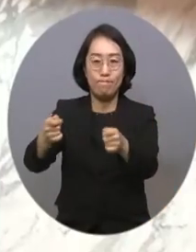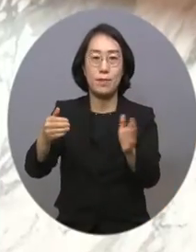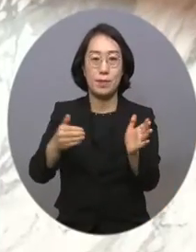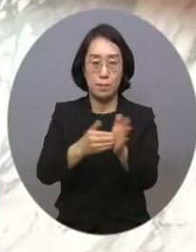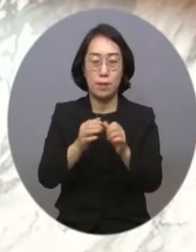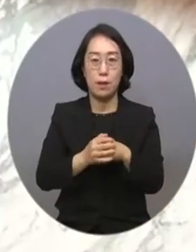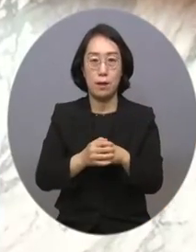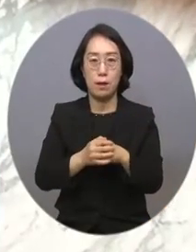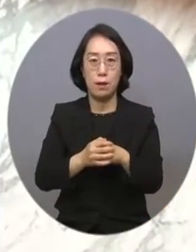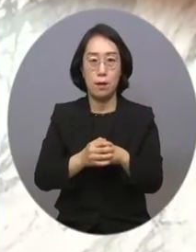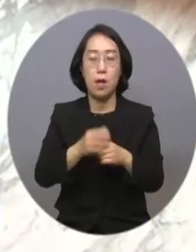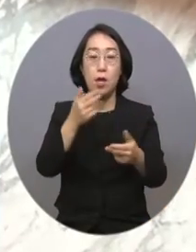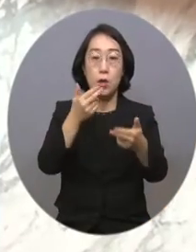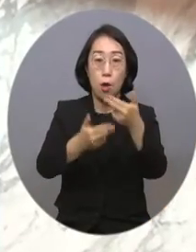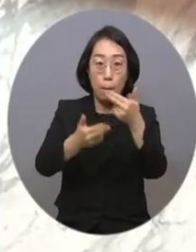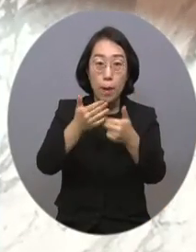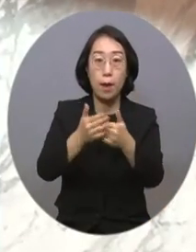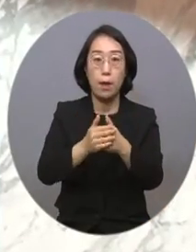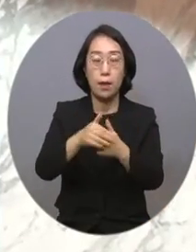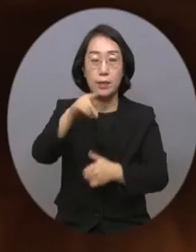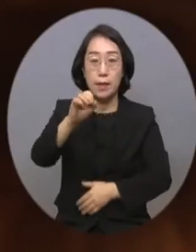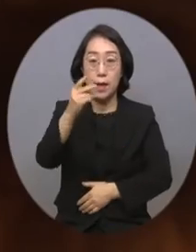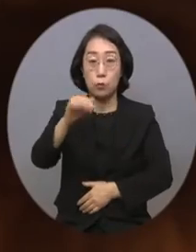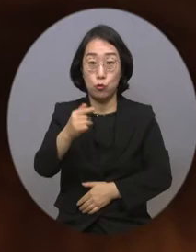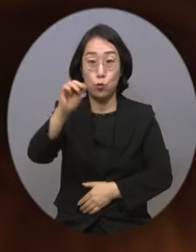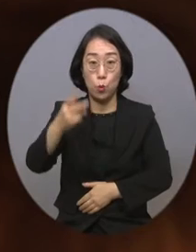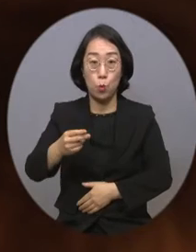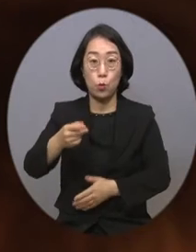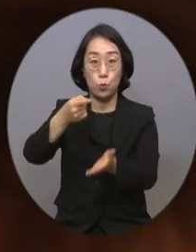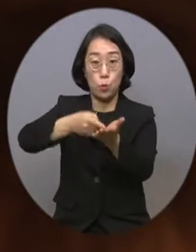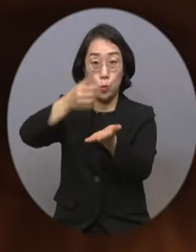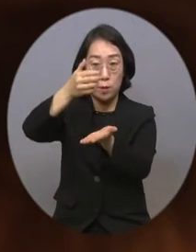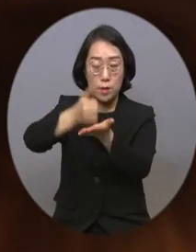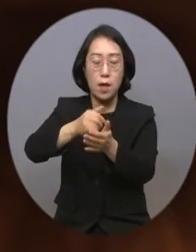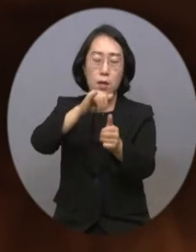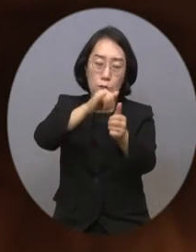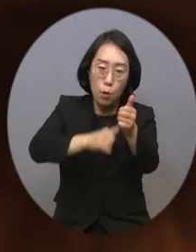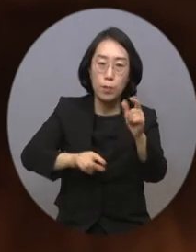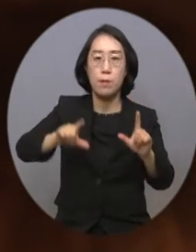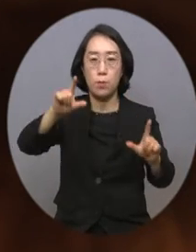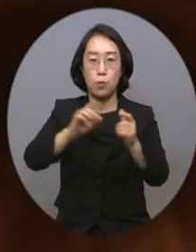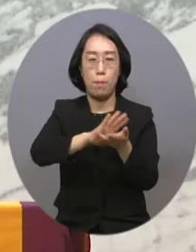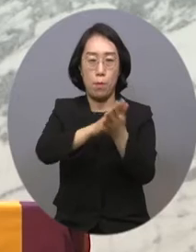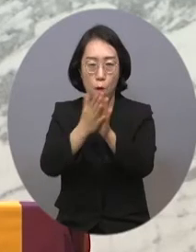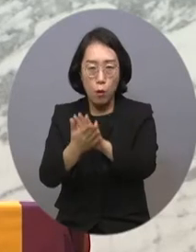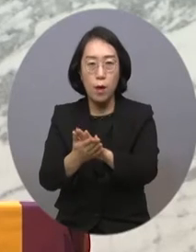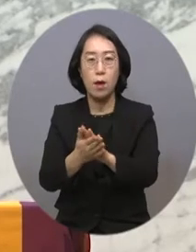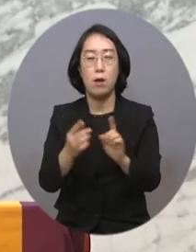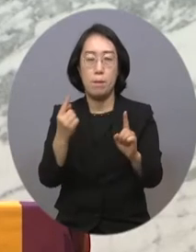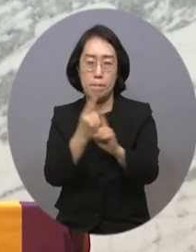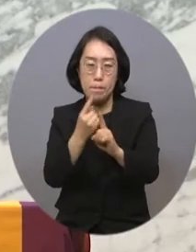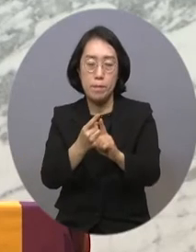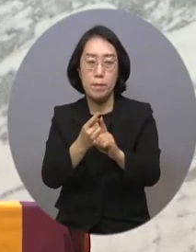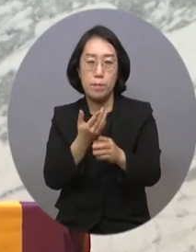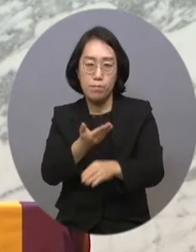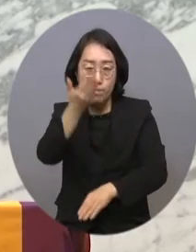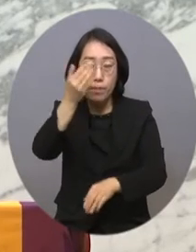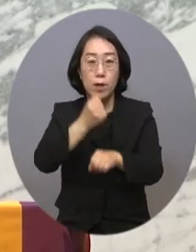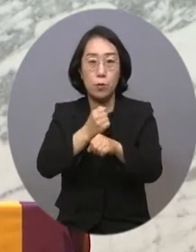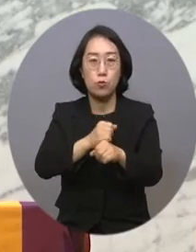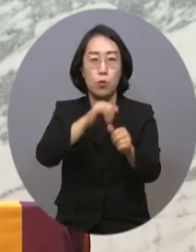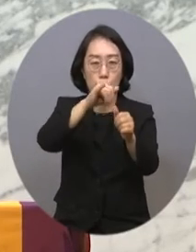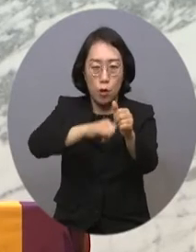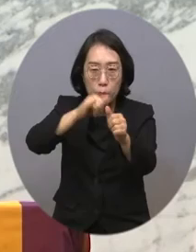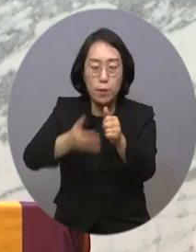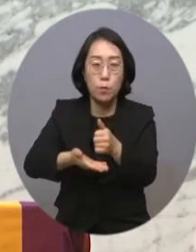국제 라이온스 p 의 3호에 2지구 장 준용 총대는 섬김의 자세로 변화 혁신 이라는 표어를 늘 곱씹으며 주변에 섬기고